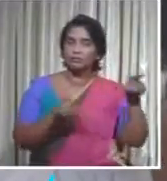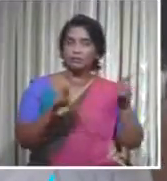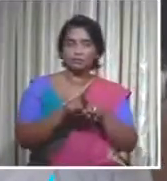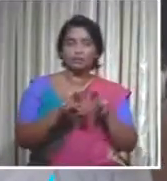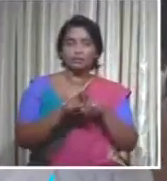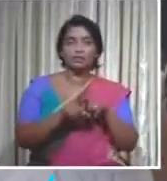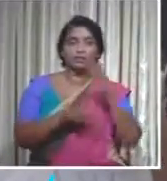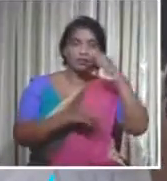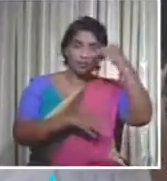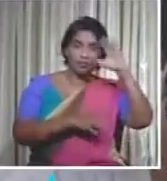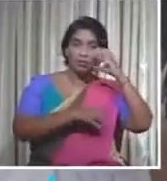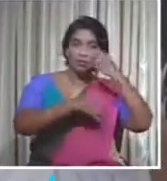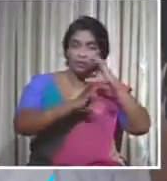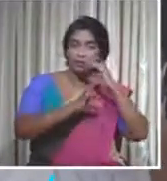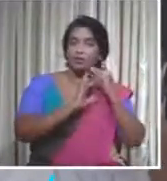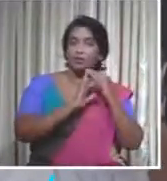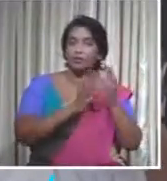नई